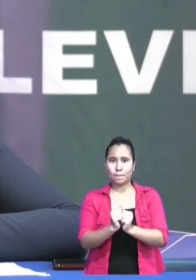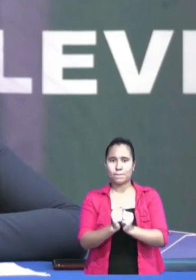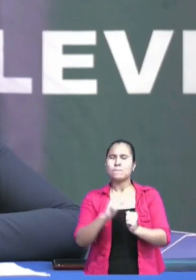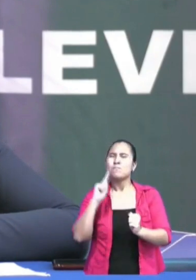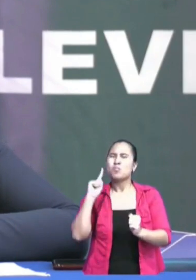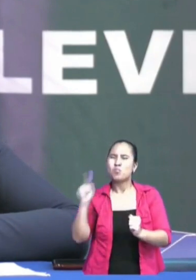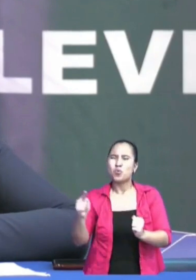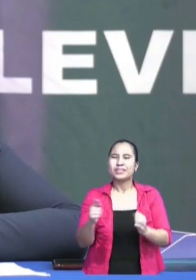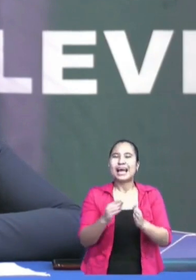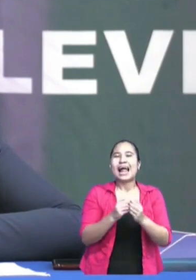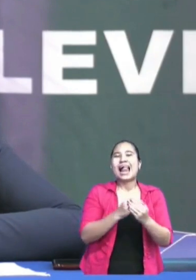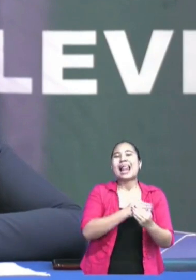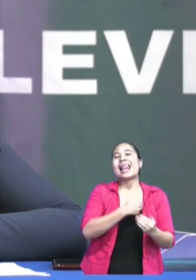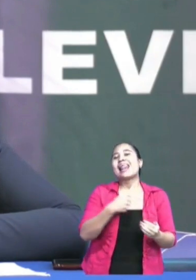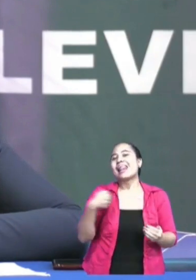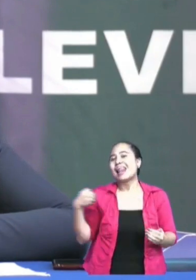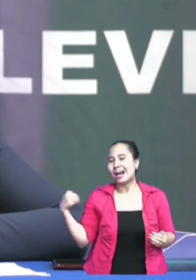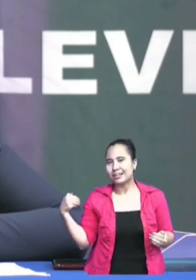verlengen.